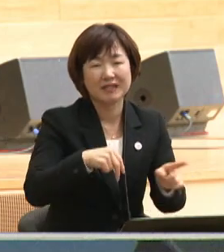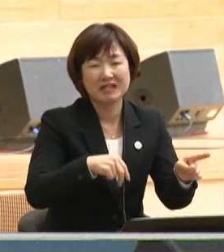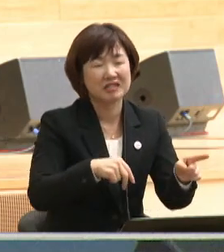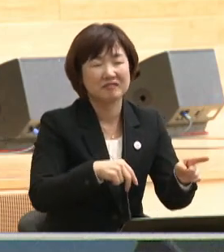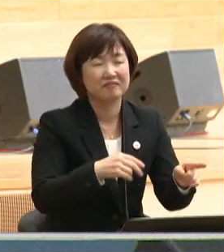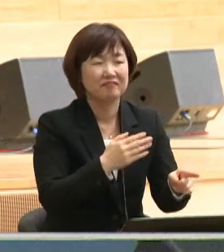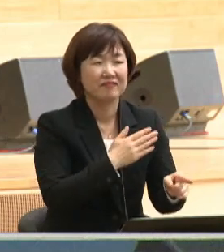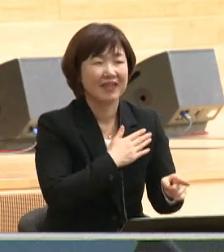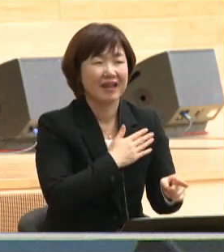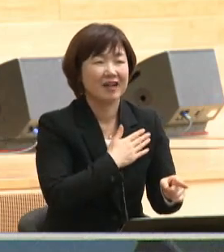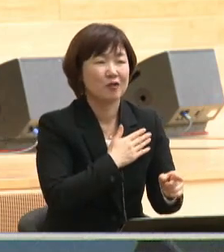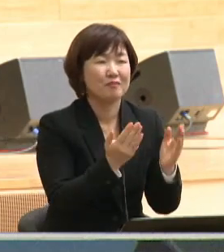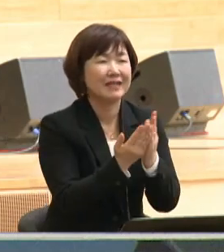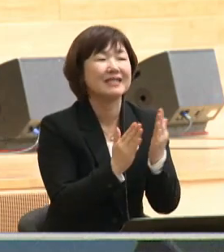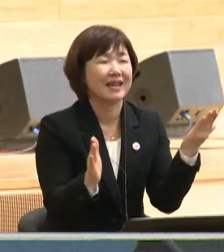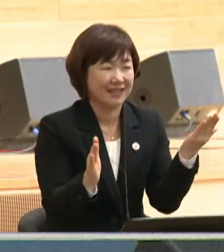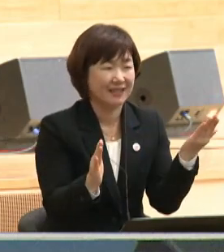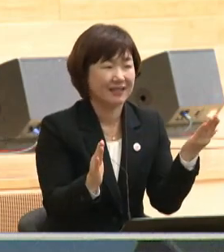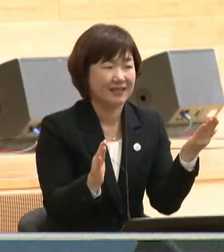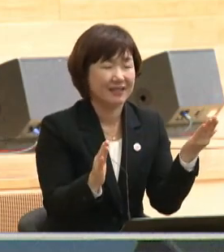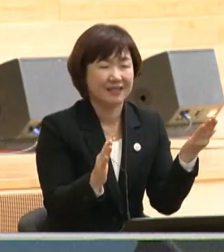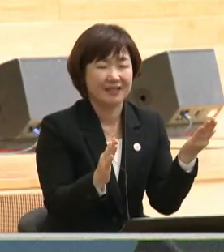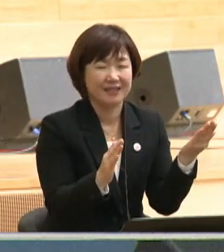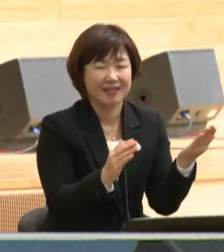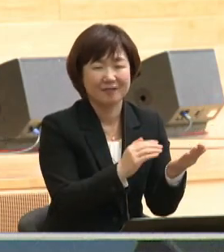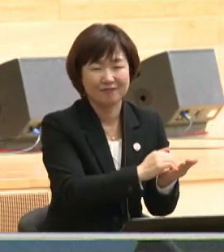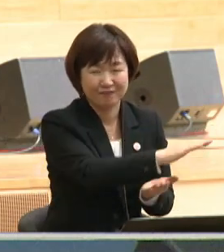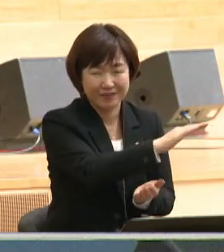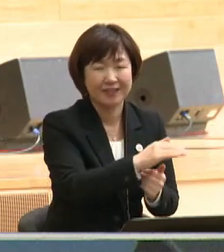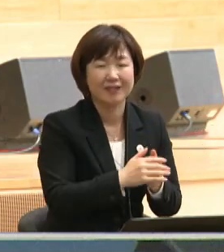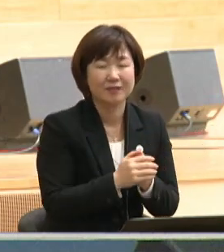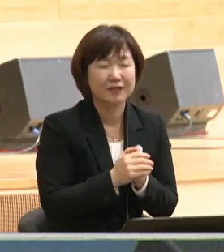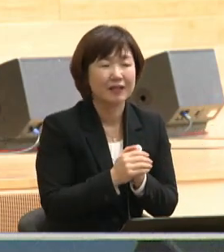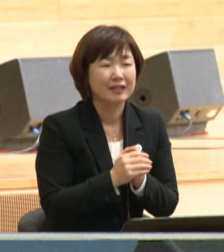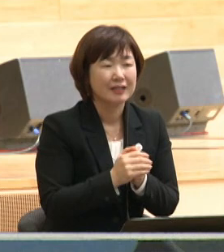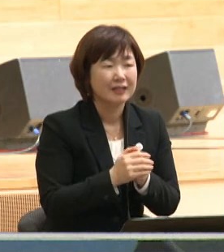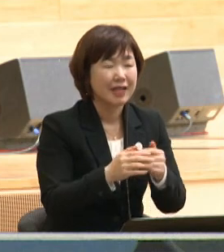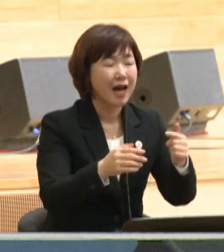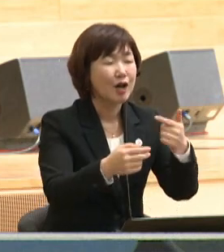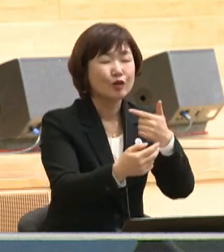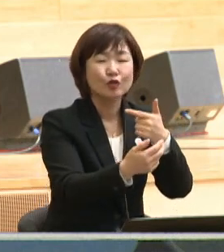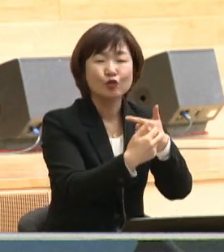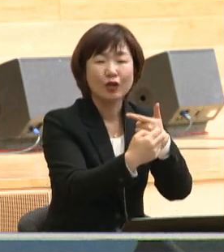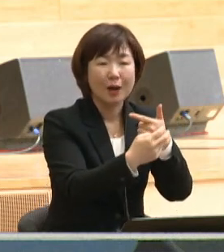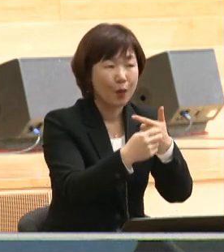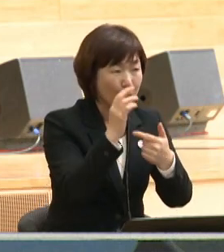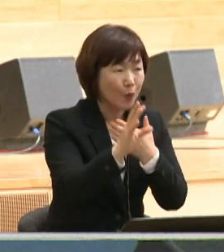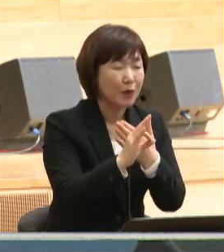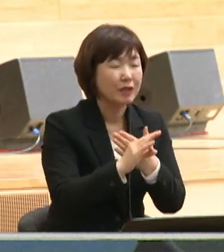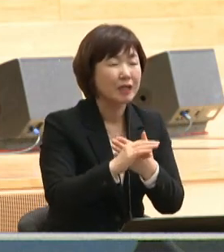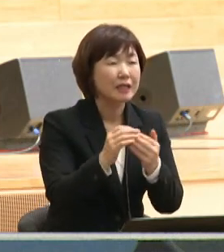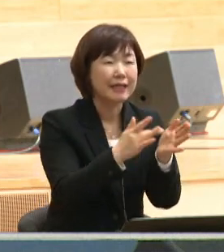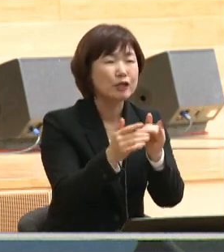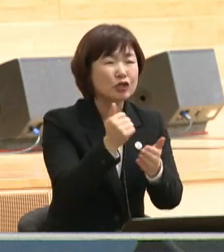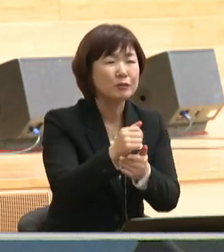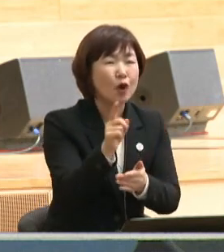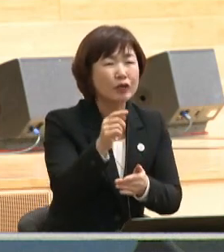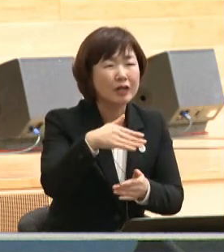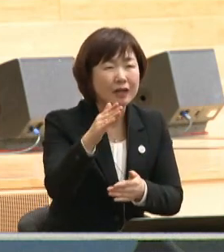자기 생활인 것이에요 누가복음 9장을 살펴보면 예수님이 어디로 가시든지 나도